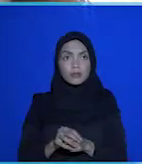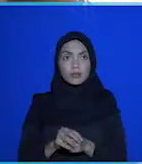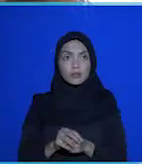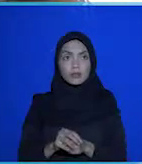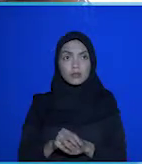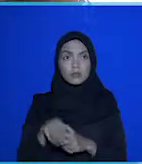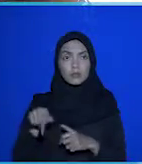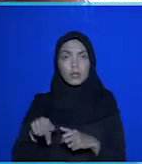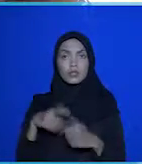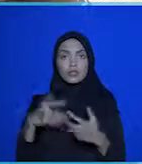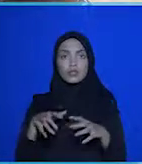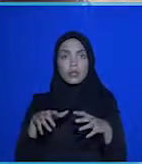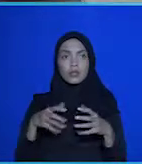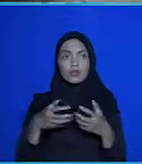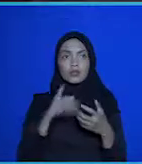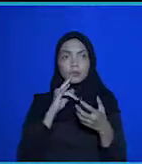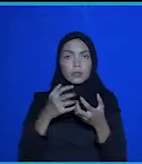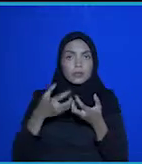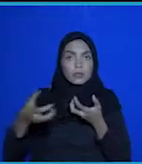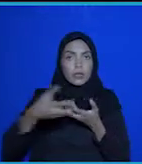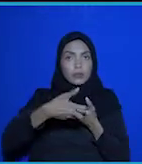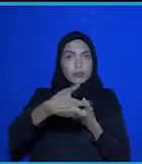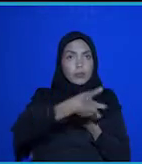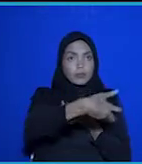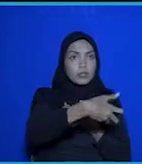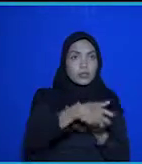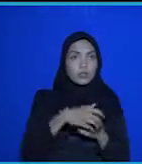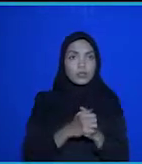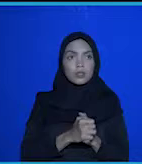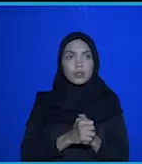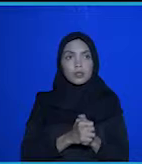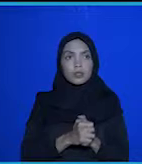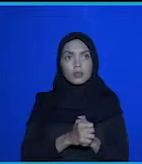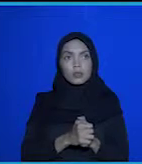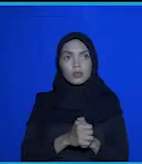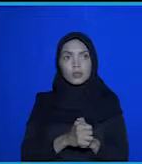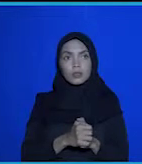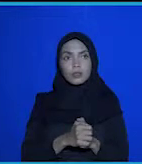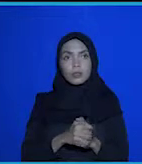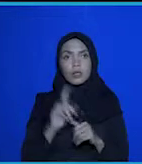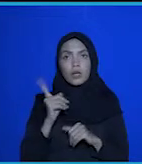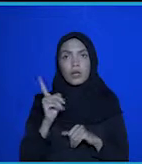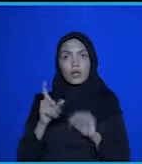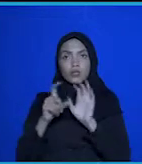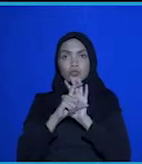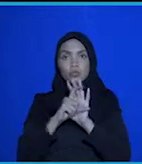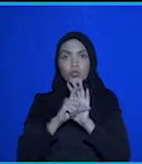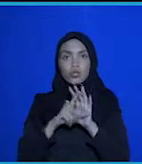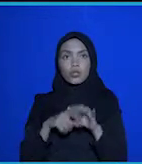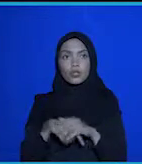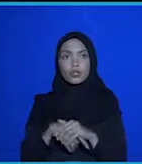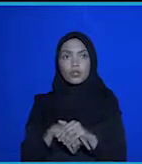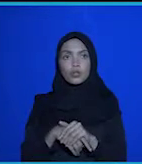sudah dipetakan oleh ESDM mana daerah-daerah patahan. Ya.